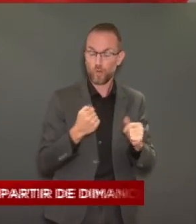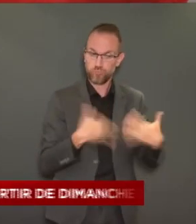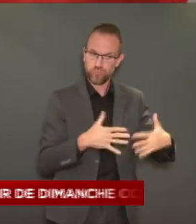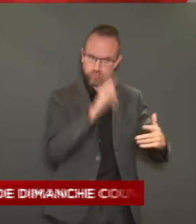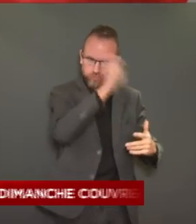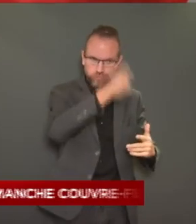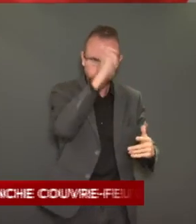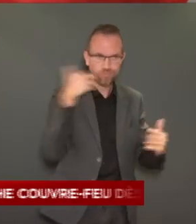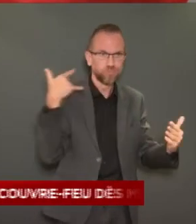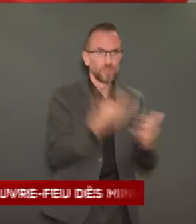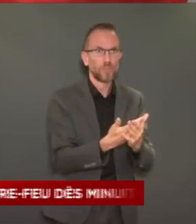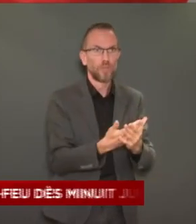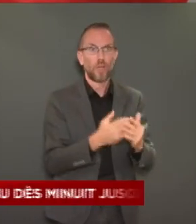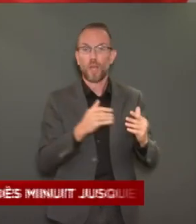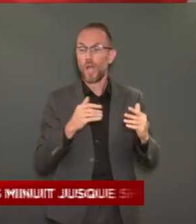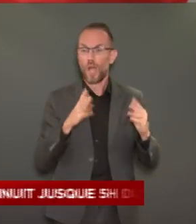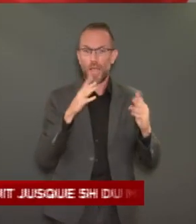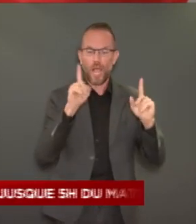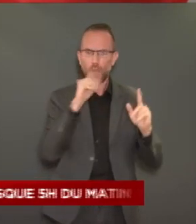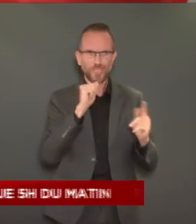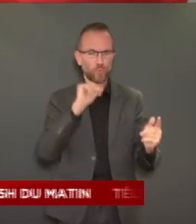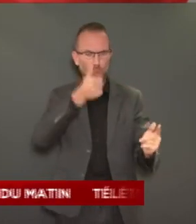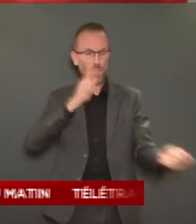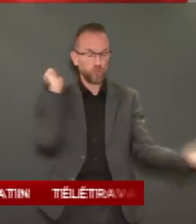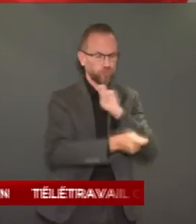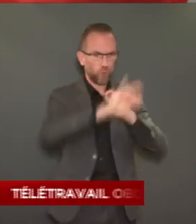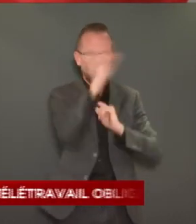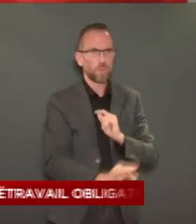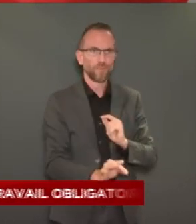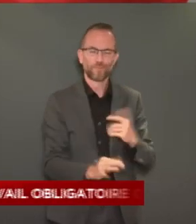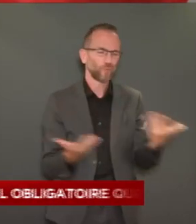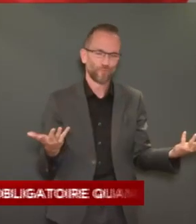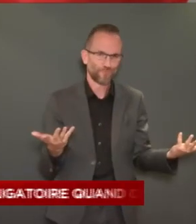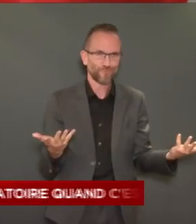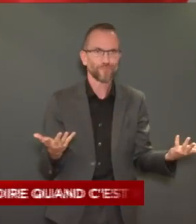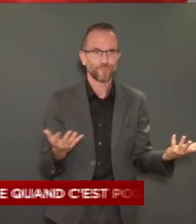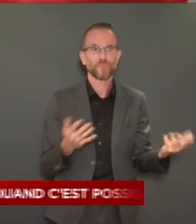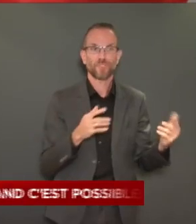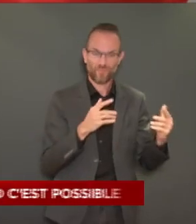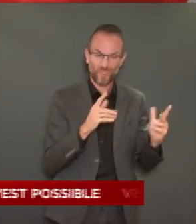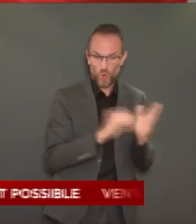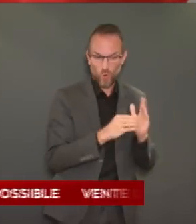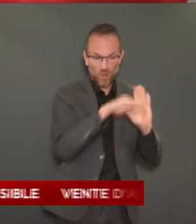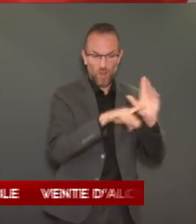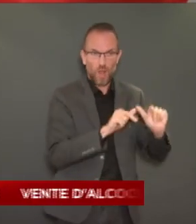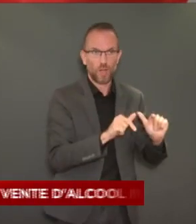si l'on est dans un niveau d'alerte plus élevé. Et donc, le commissaire